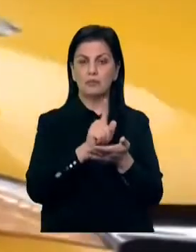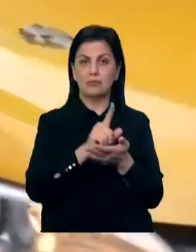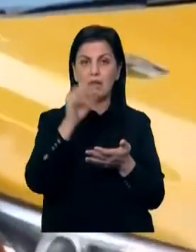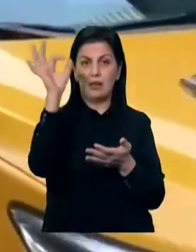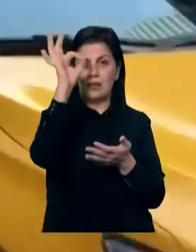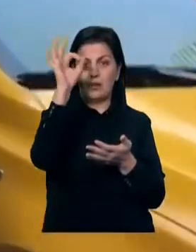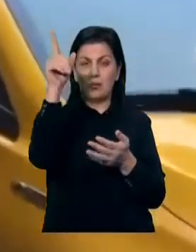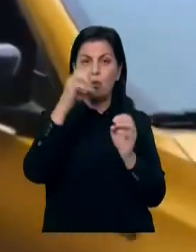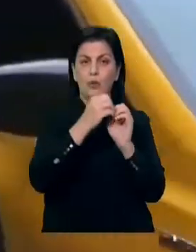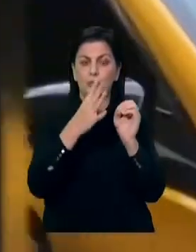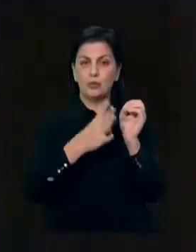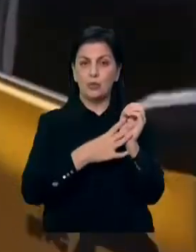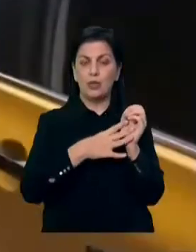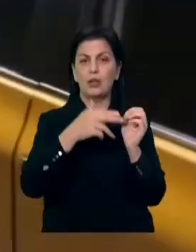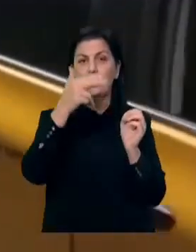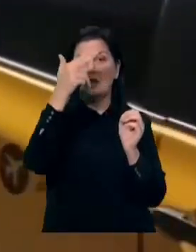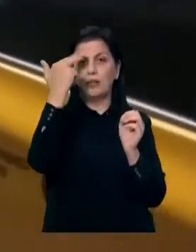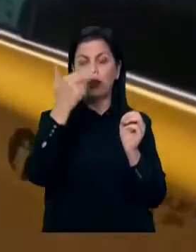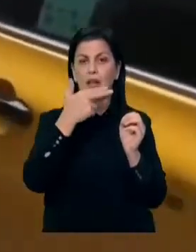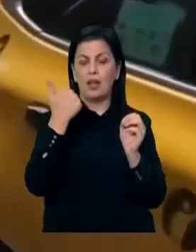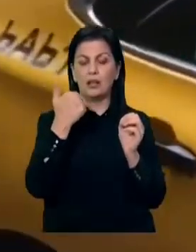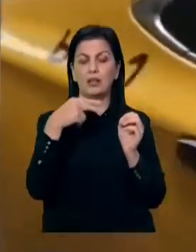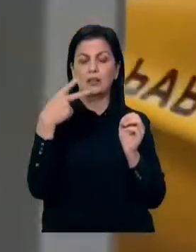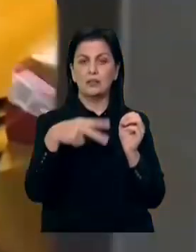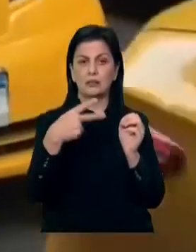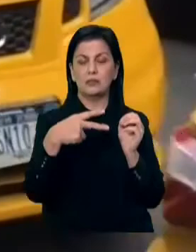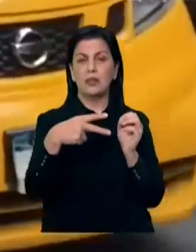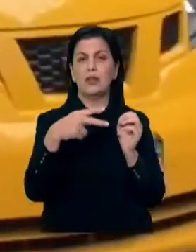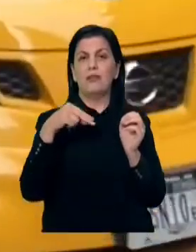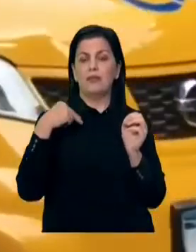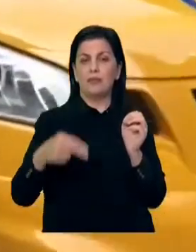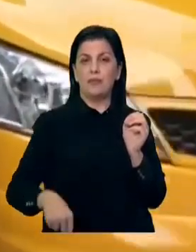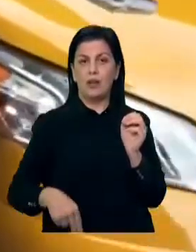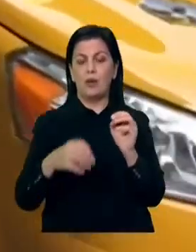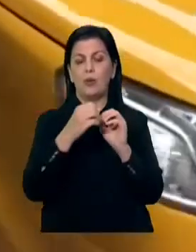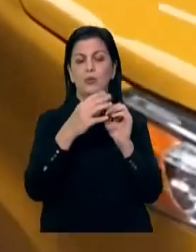19, İtalya'da ve Çexiya'da 20, Fransa ve Macaristan kimi ülkelerde ise